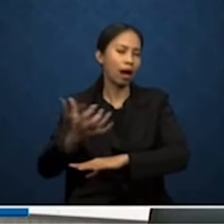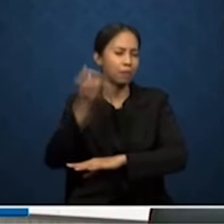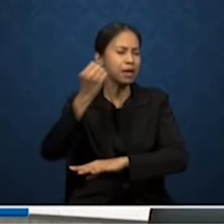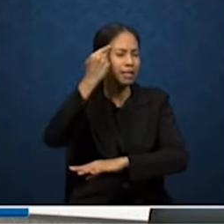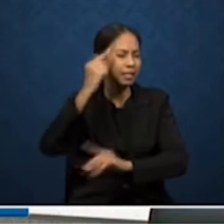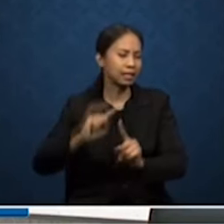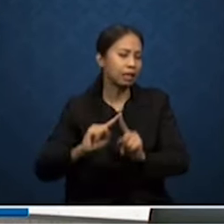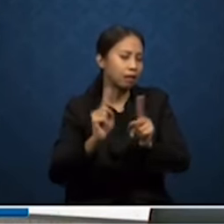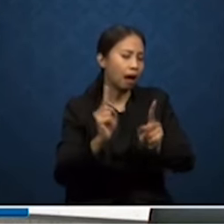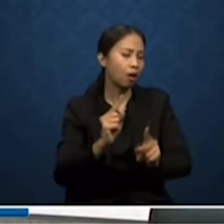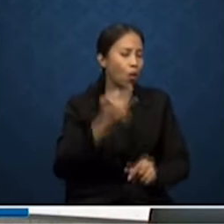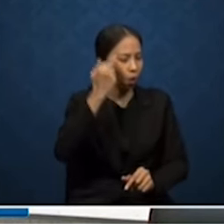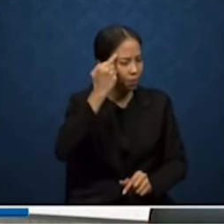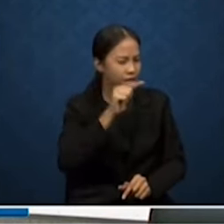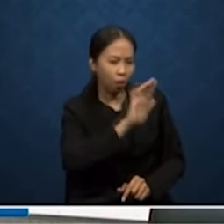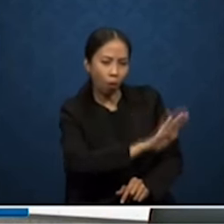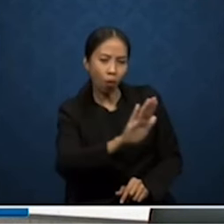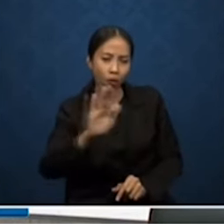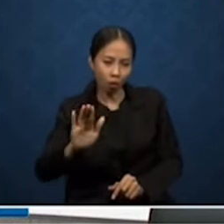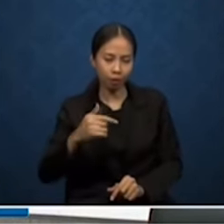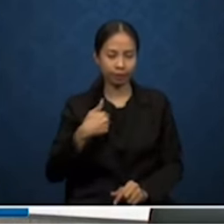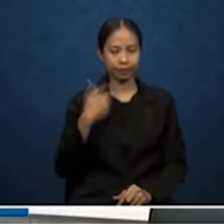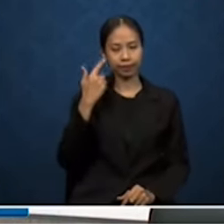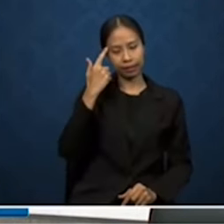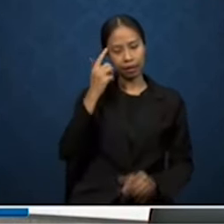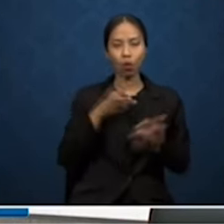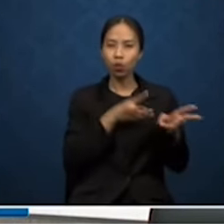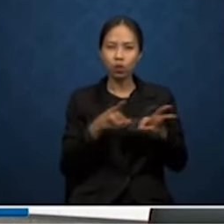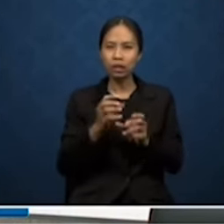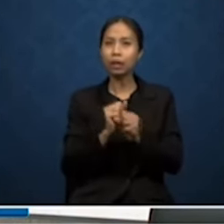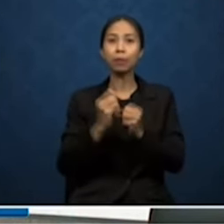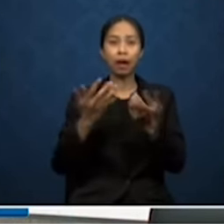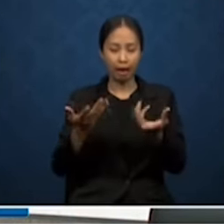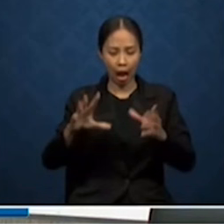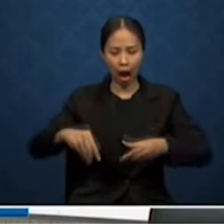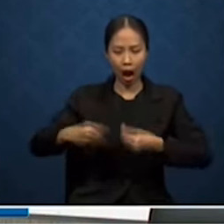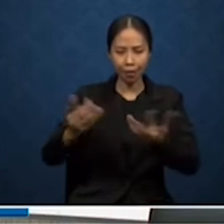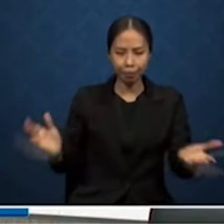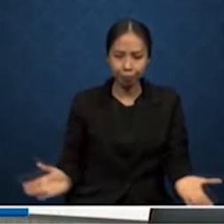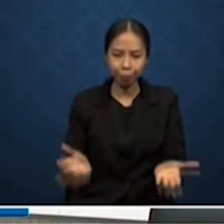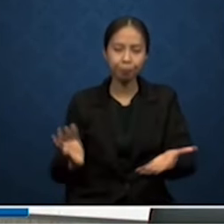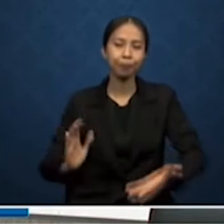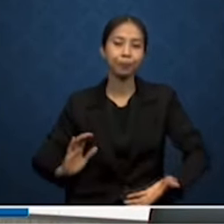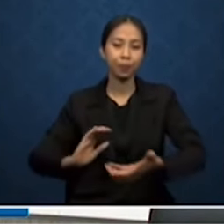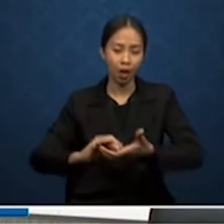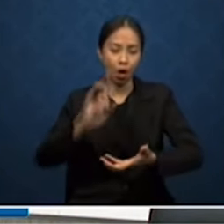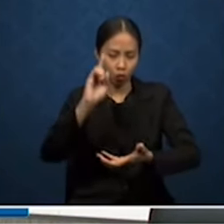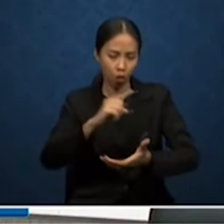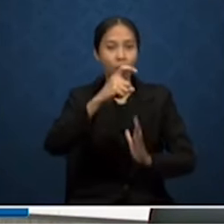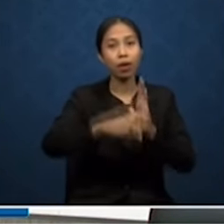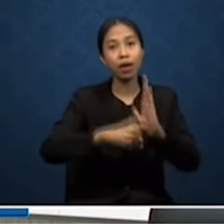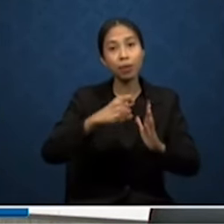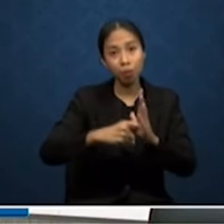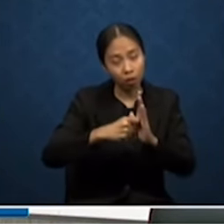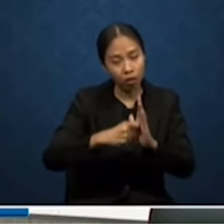ๆก็แล้วแต่เนี่ยใช้กลไกแห่งสันติใช้สติใช้หลักเหตุผลในการนำเสนอความ